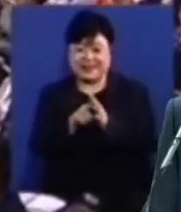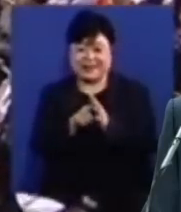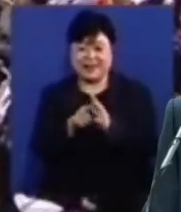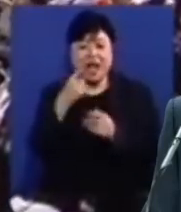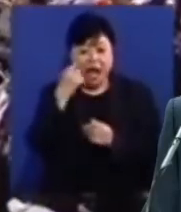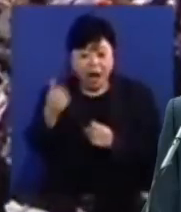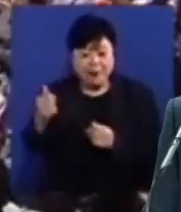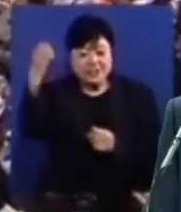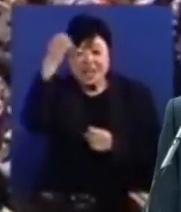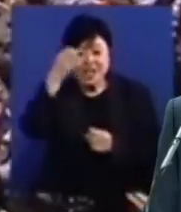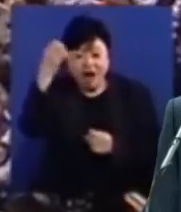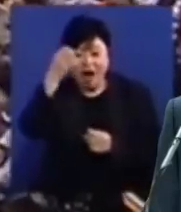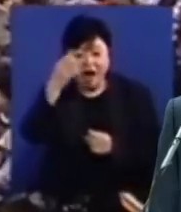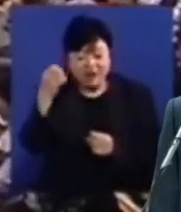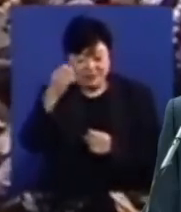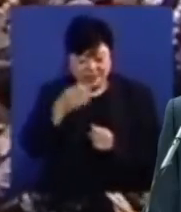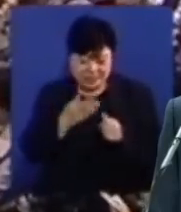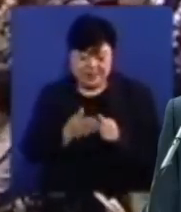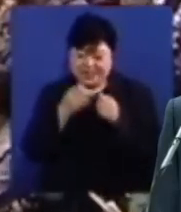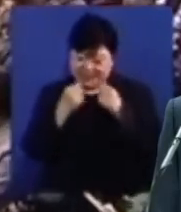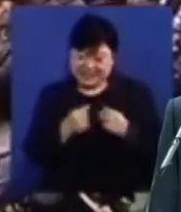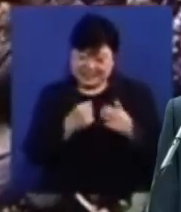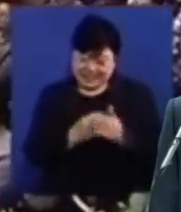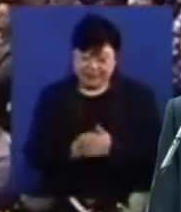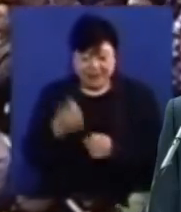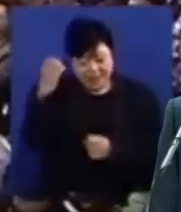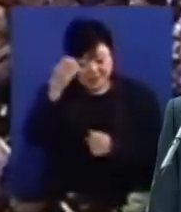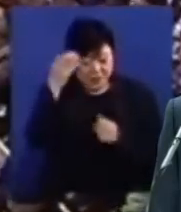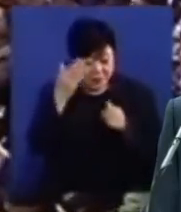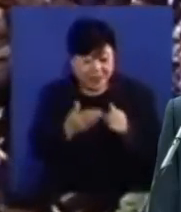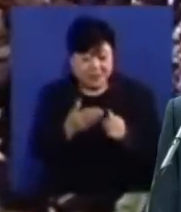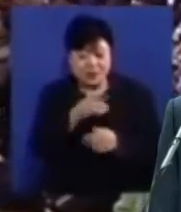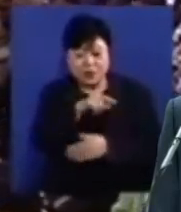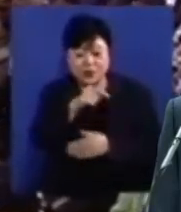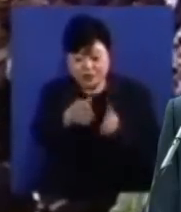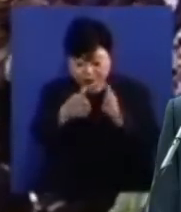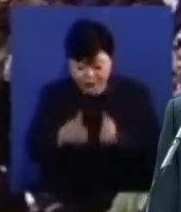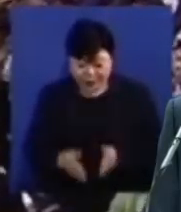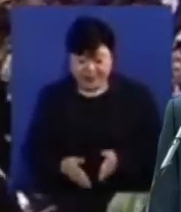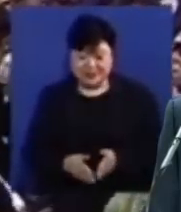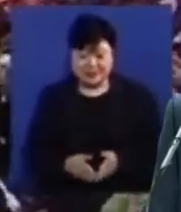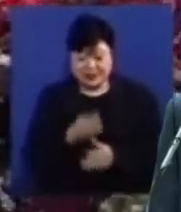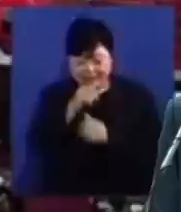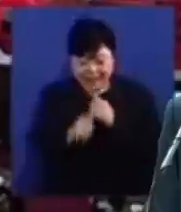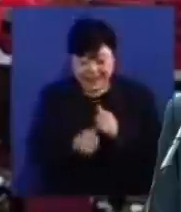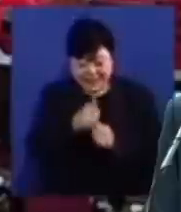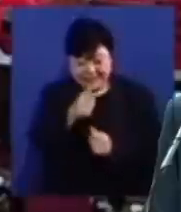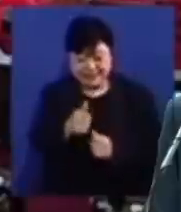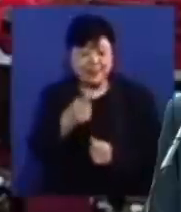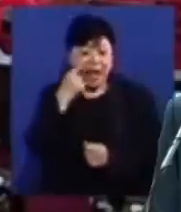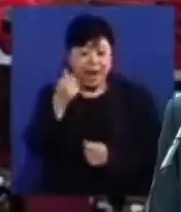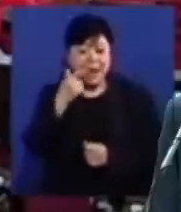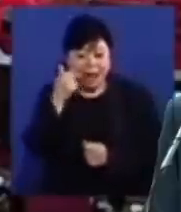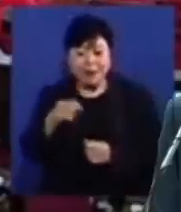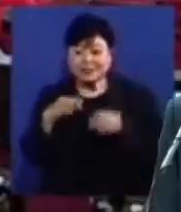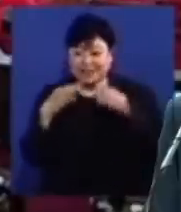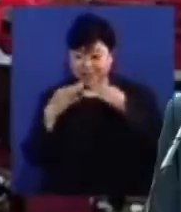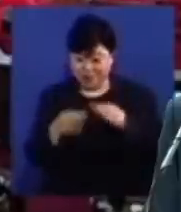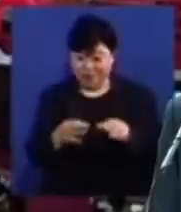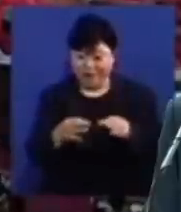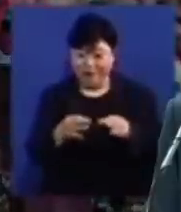네. 아버지의 영인 성령이 계시기 때문에 성령이 우리를 통해서 하나님을 이제는 아빠 아버지라